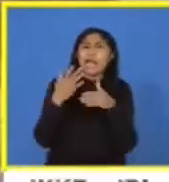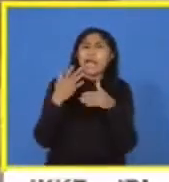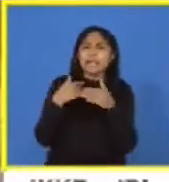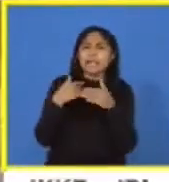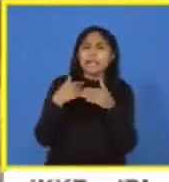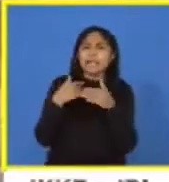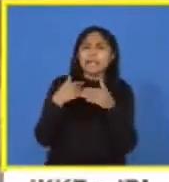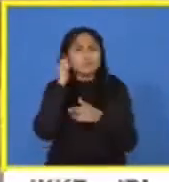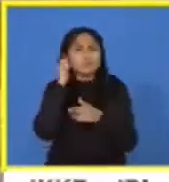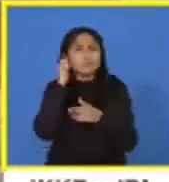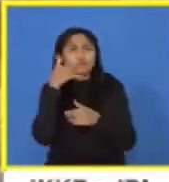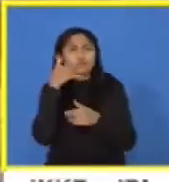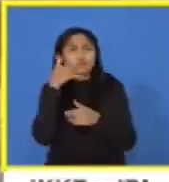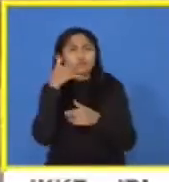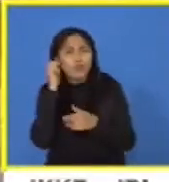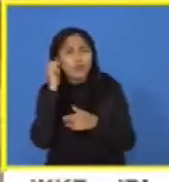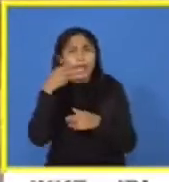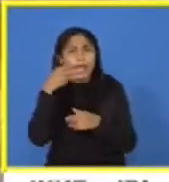Ibu Emma.